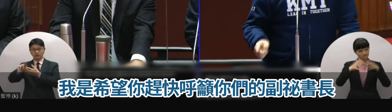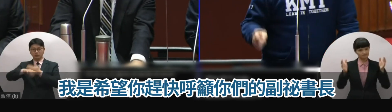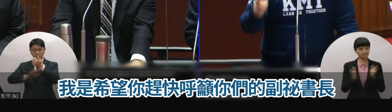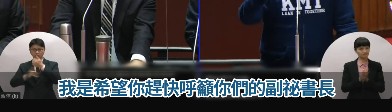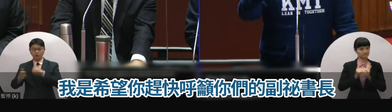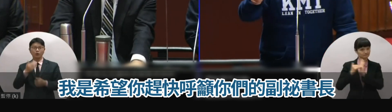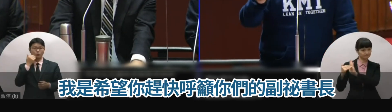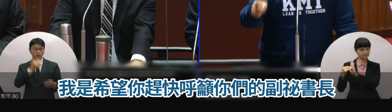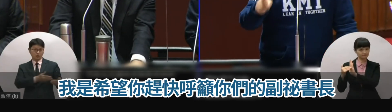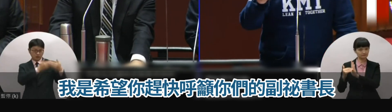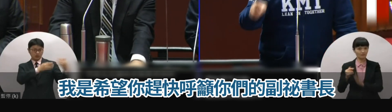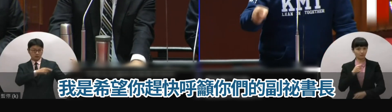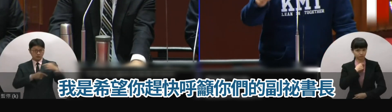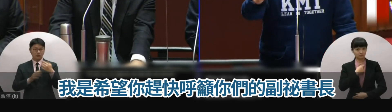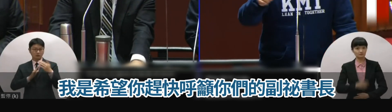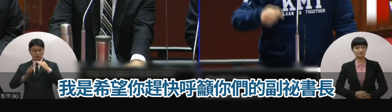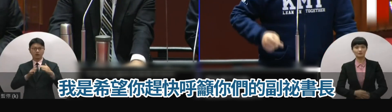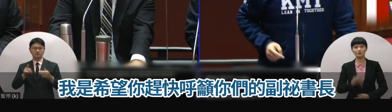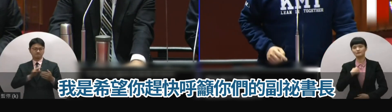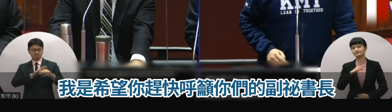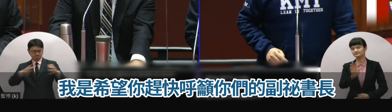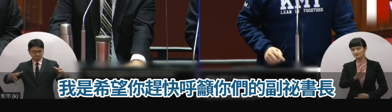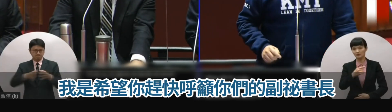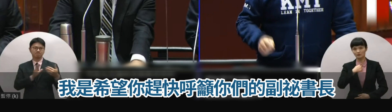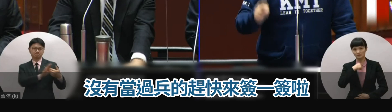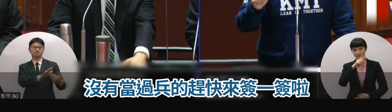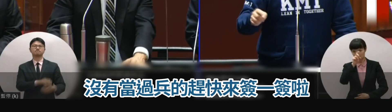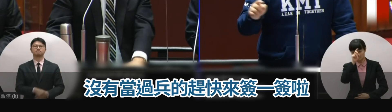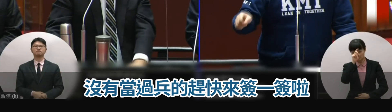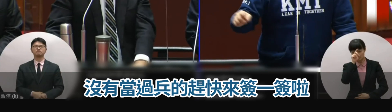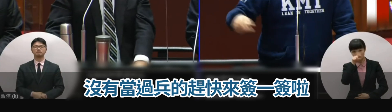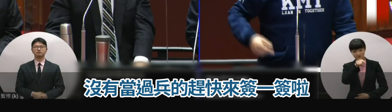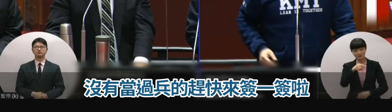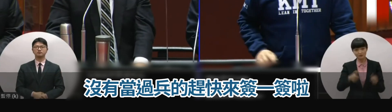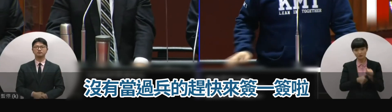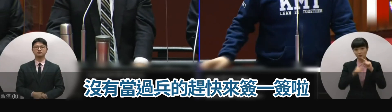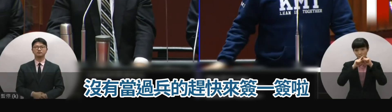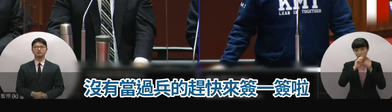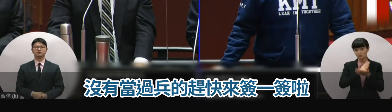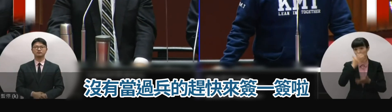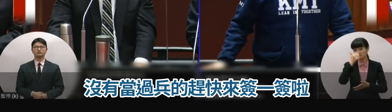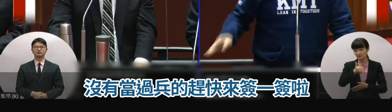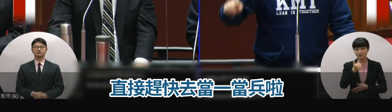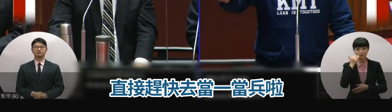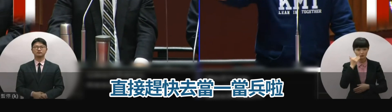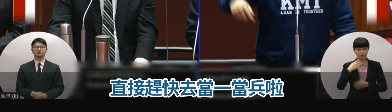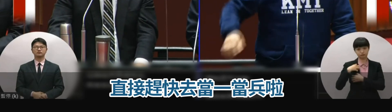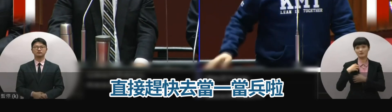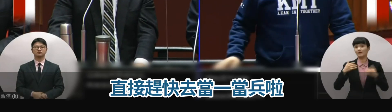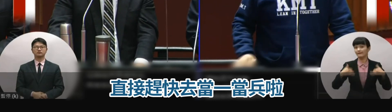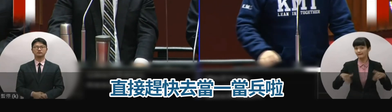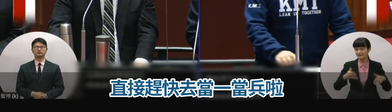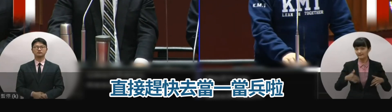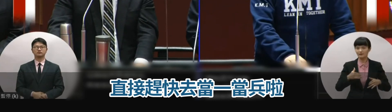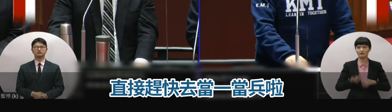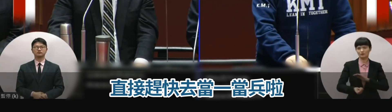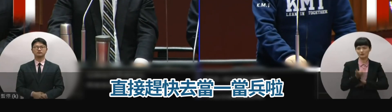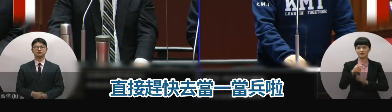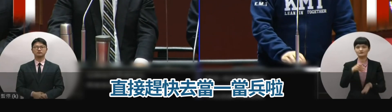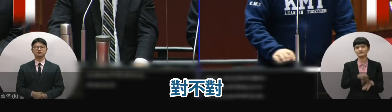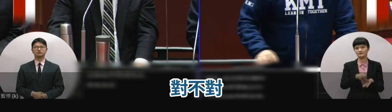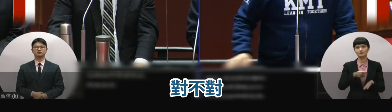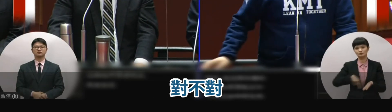希望你赶快呼吁你们的副秘书长，没有当过兵的赶快来签一签呐，啊，直接赶快去当一当兵